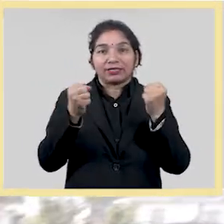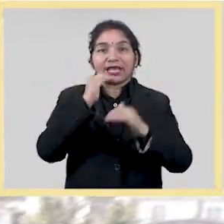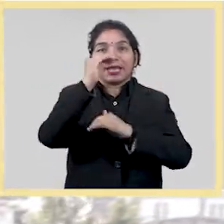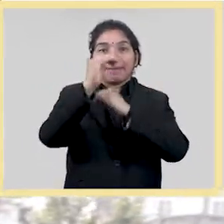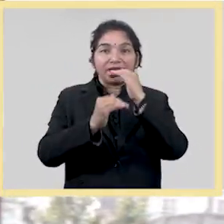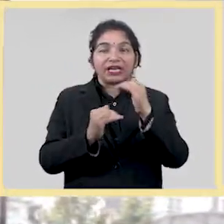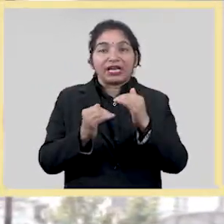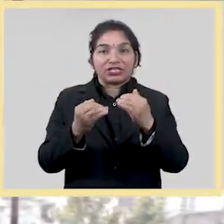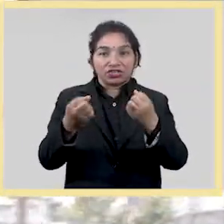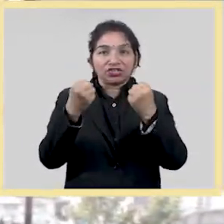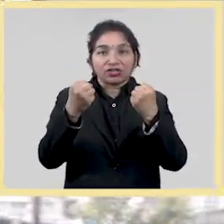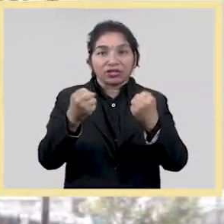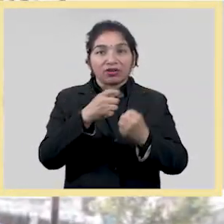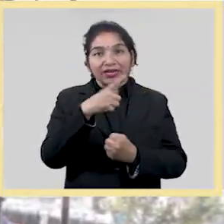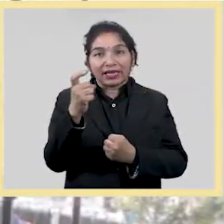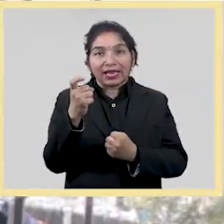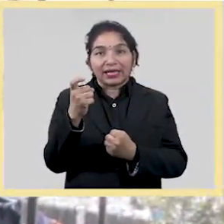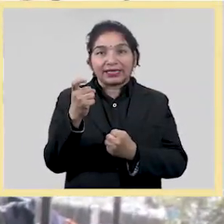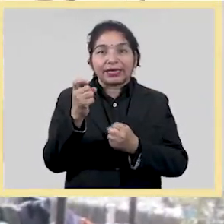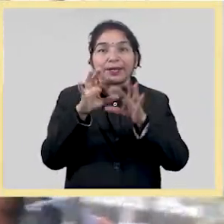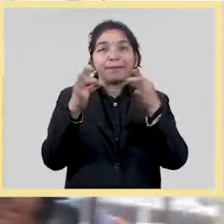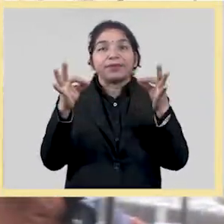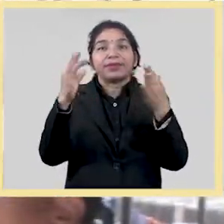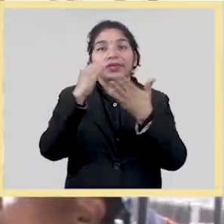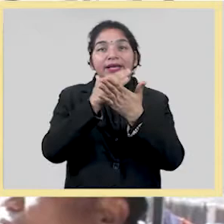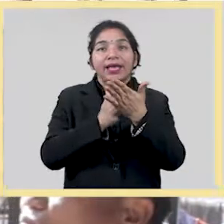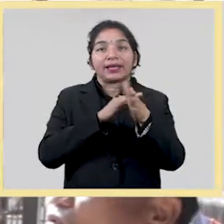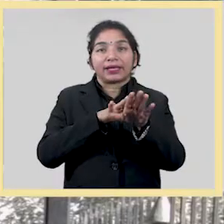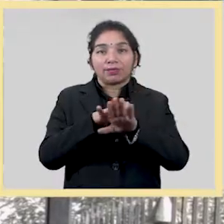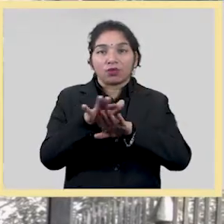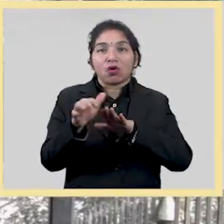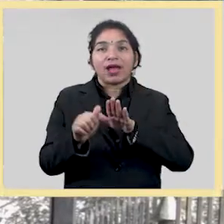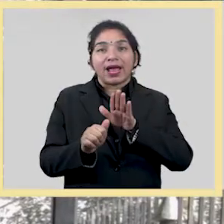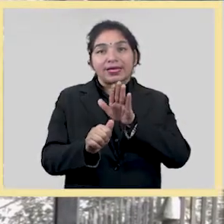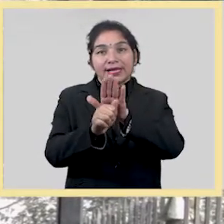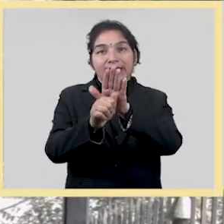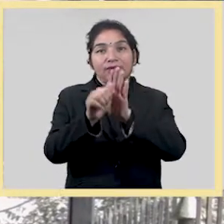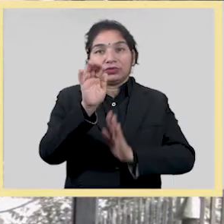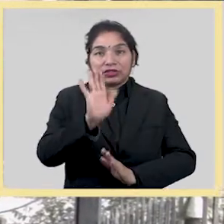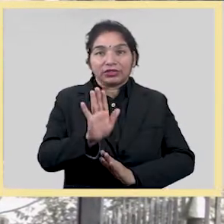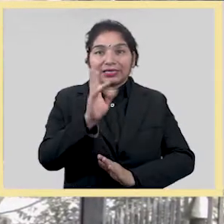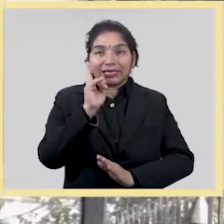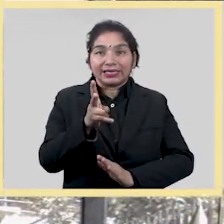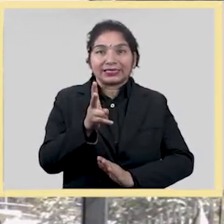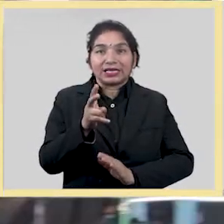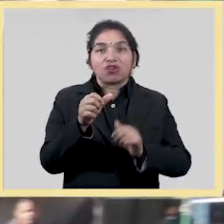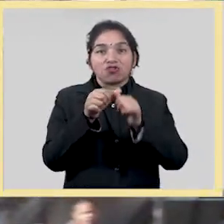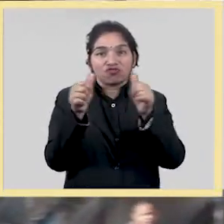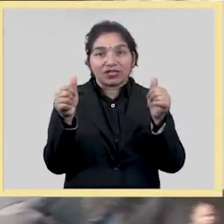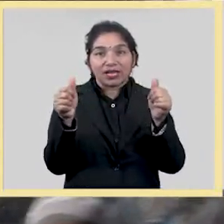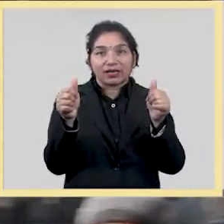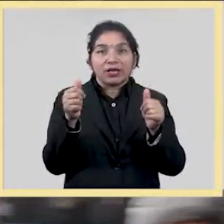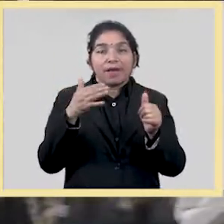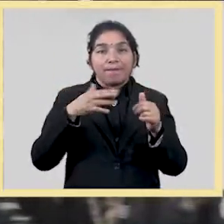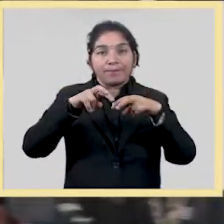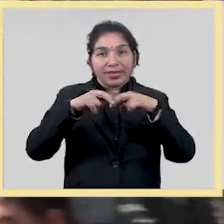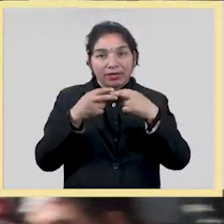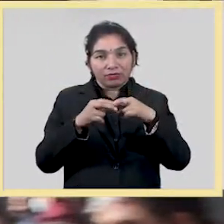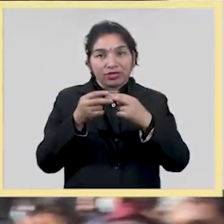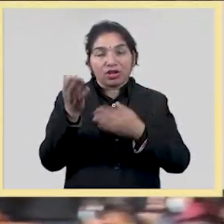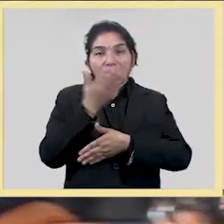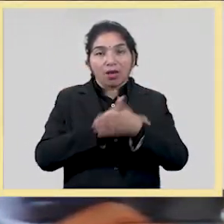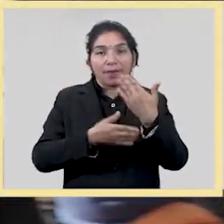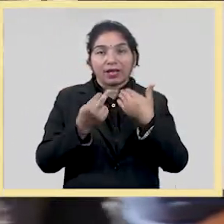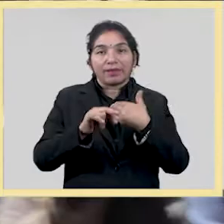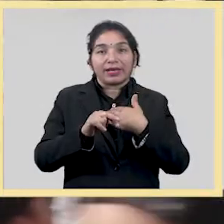एवं सशक्तिकरणका लागि विभिन्न कार्यक्रमहरू अगाडि बढाइरहेको छ। यसै अनुरूप मेरुदण्ड पक्षघात